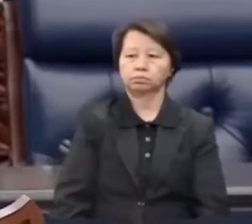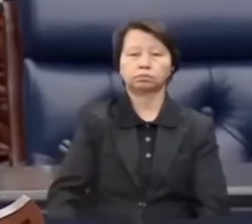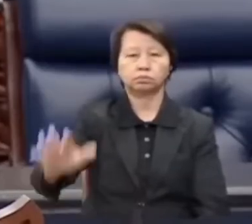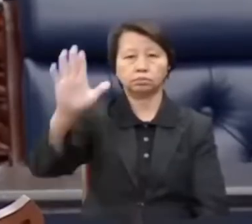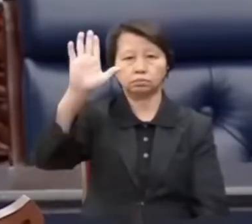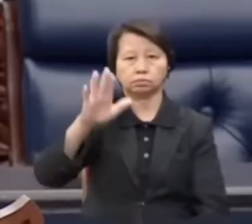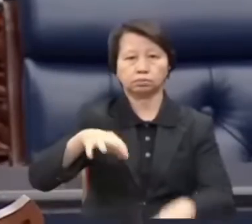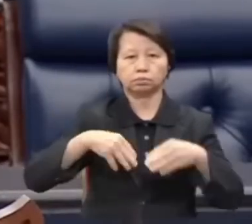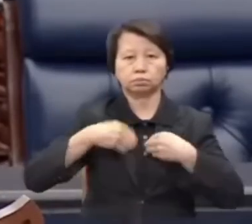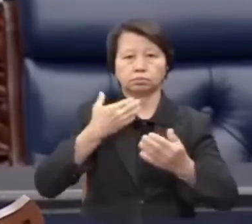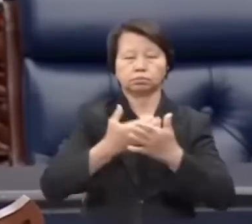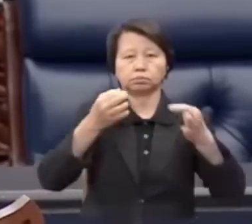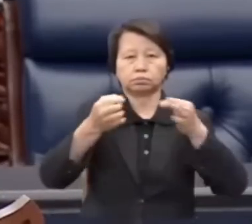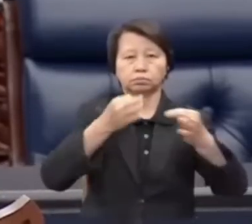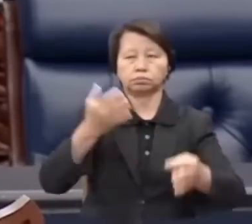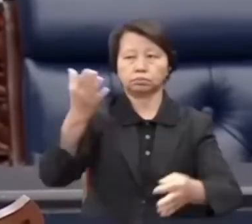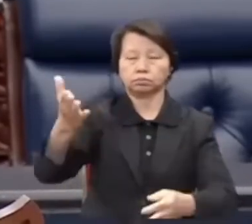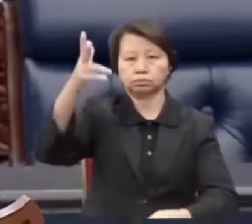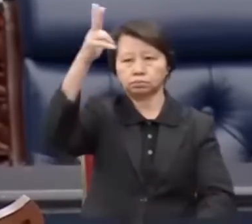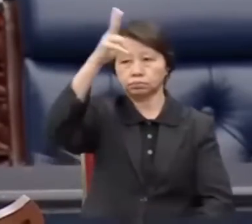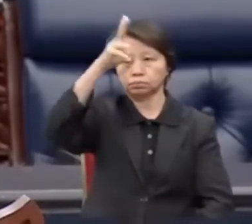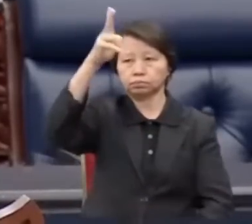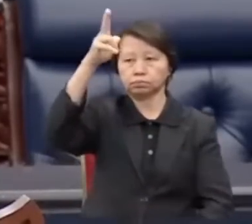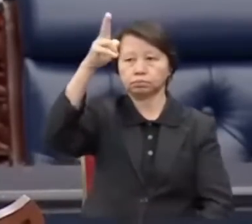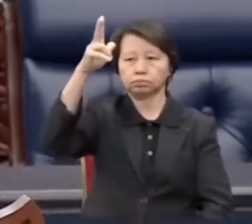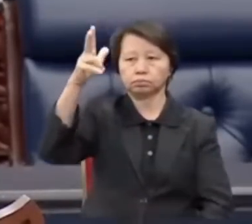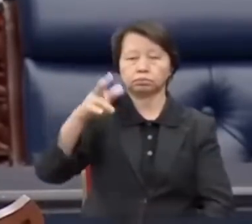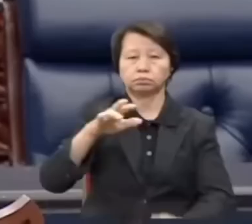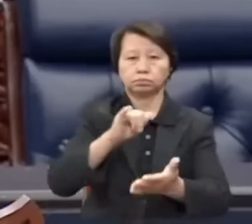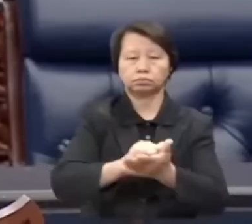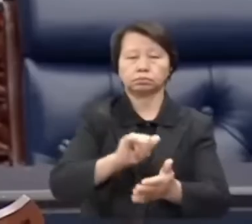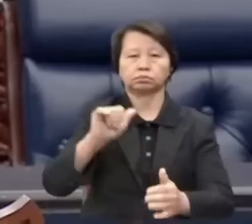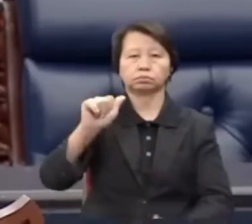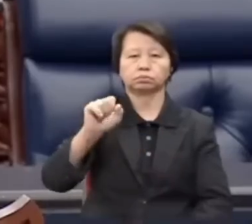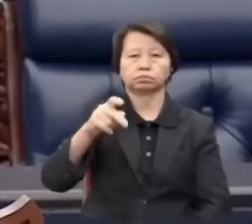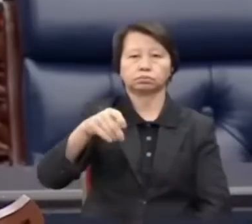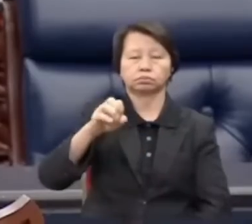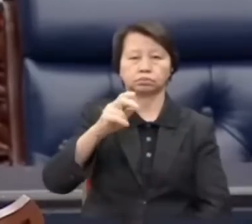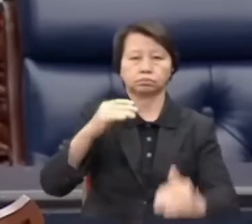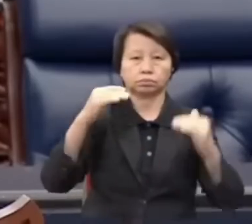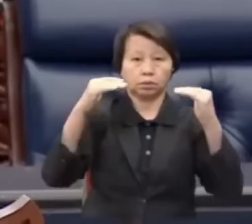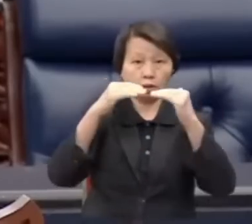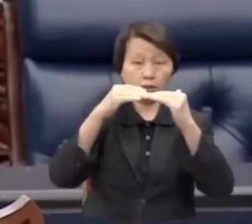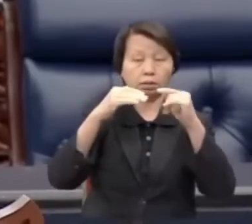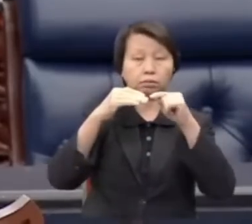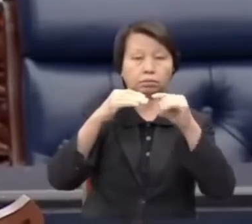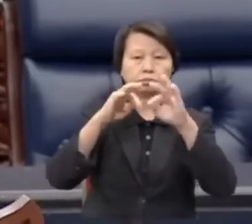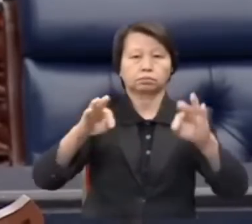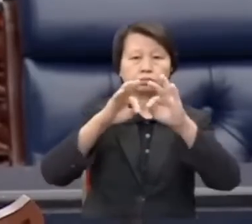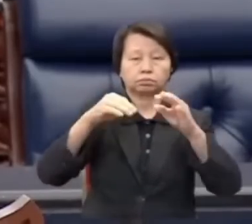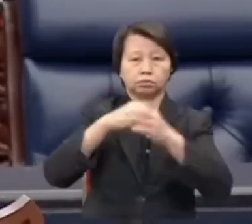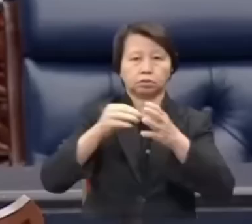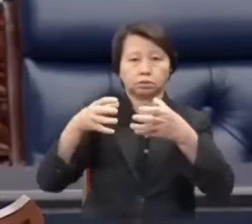saya menyambut baik penjelasan dari pihak kerajaan bahwa aspek keadilan merupakan ciri penting dalam